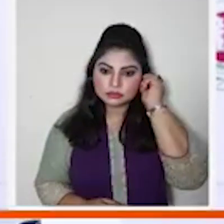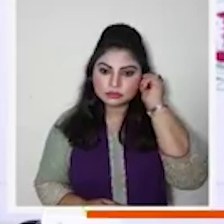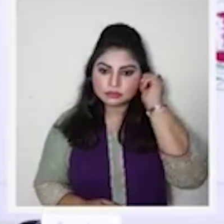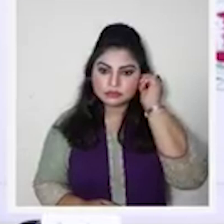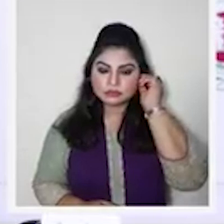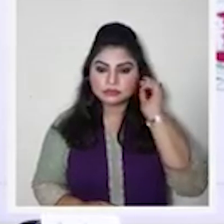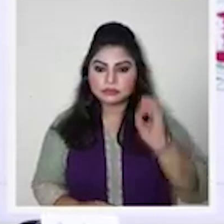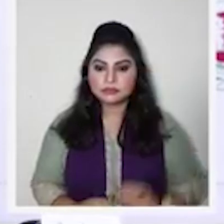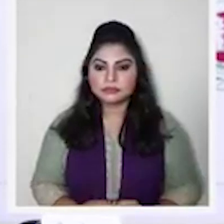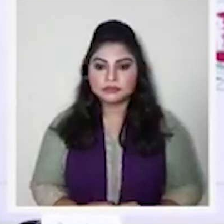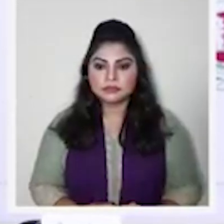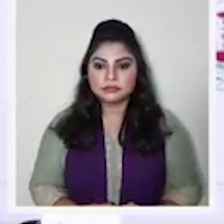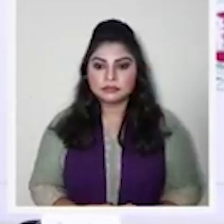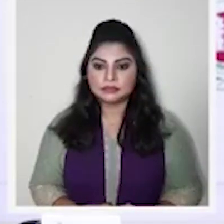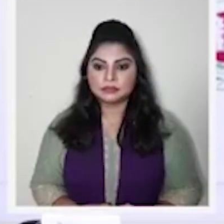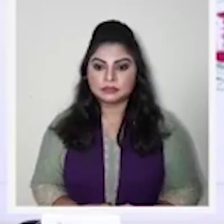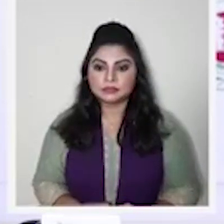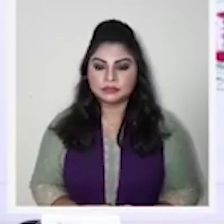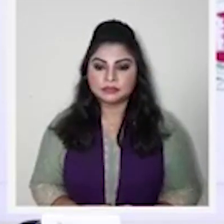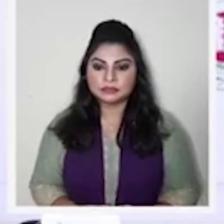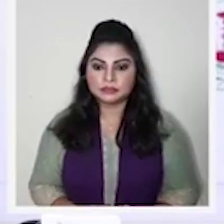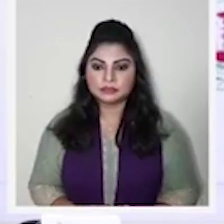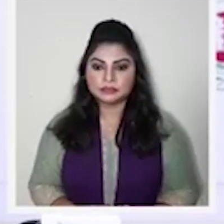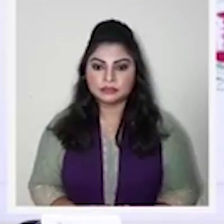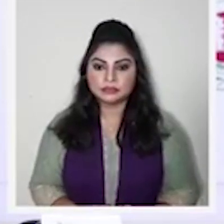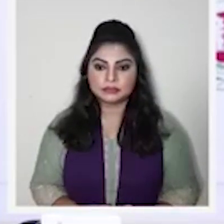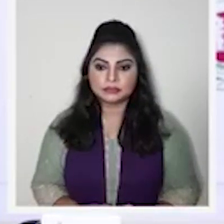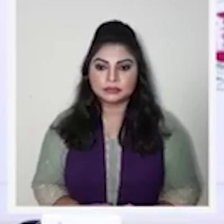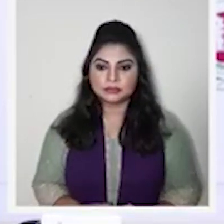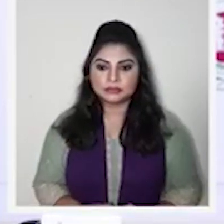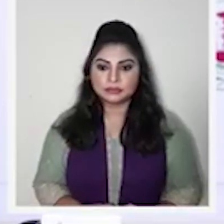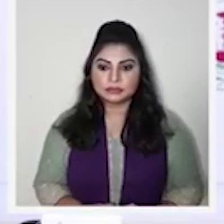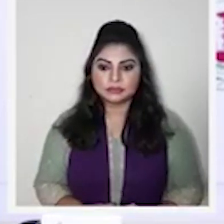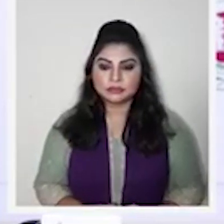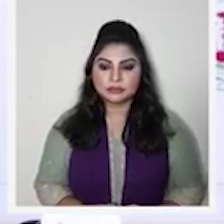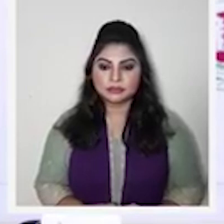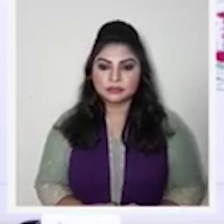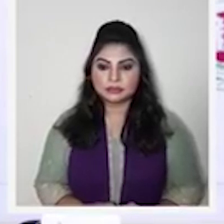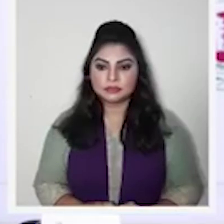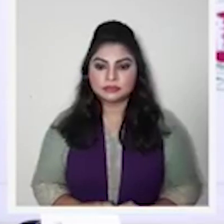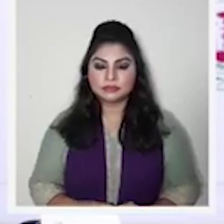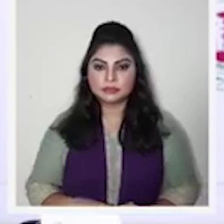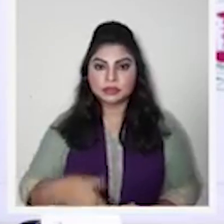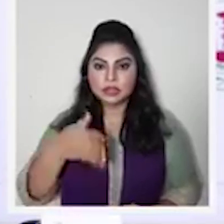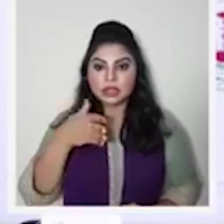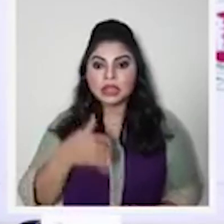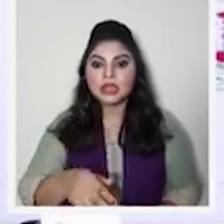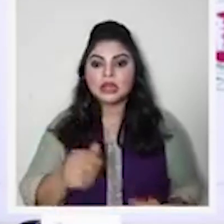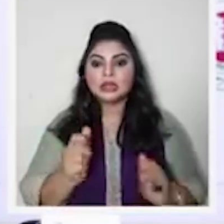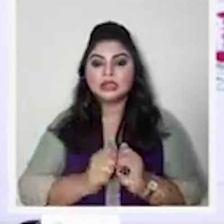আপনাদের সামনে তথ্য উপস্থাপনের জন্য হাজির হয়েছি। তথ্য উপস্থাপনের আগে আজকে একটু মানসিক স্বাস্থ্য